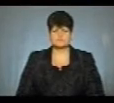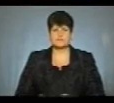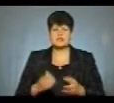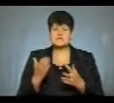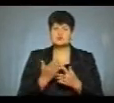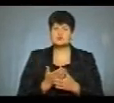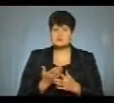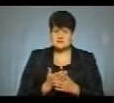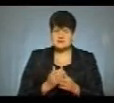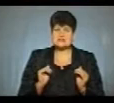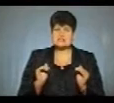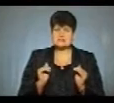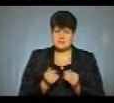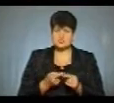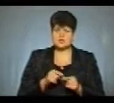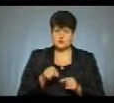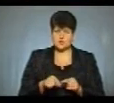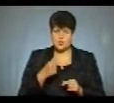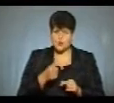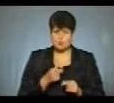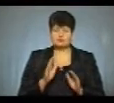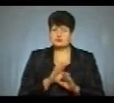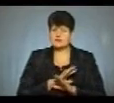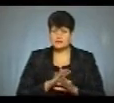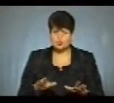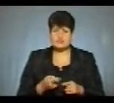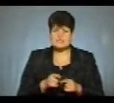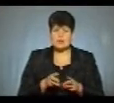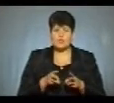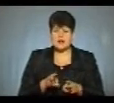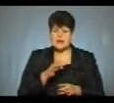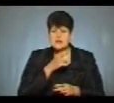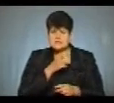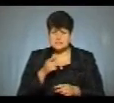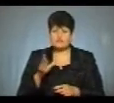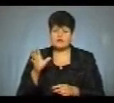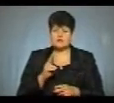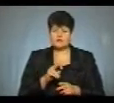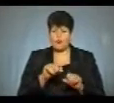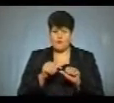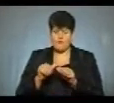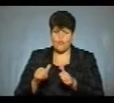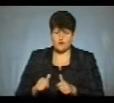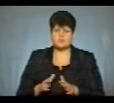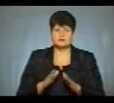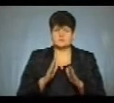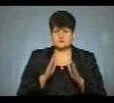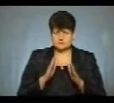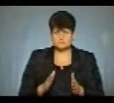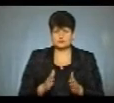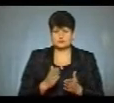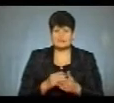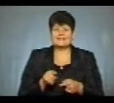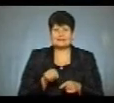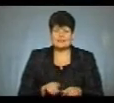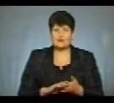Субсидії зменшені цього року точно не будуть. І цей опалювальний сезон, всі ті, хто їх оформили, пройдуть на тих